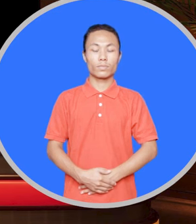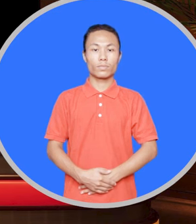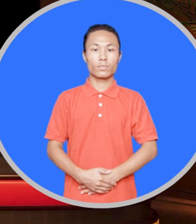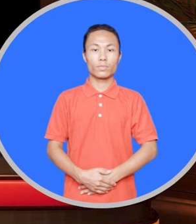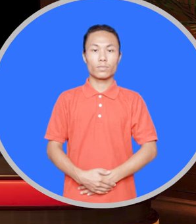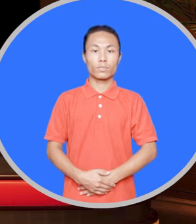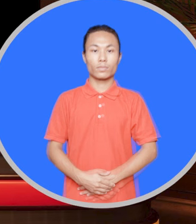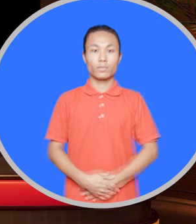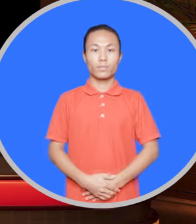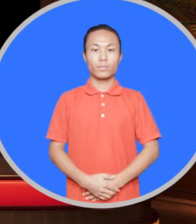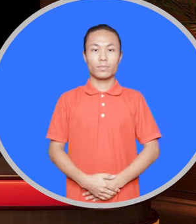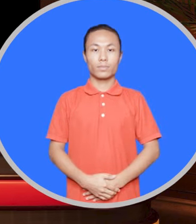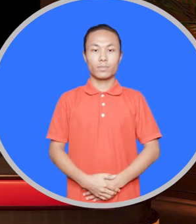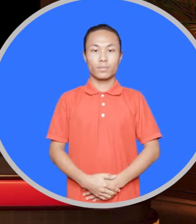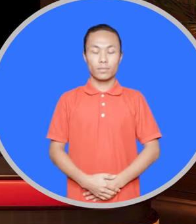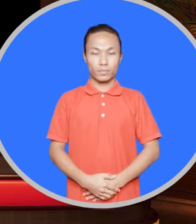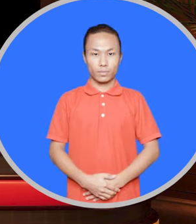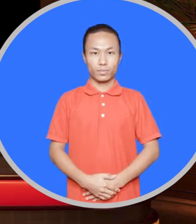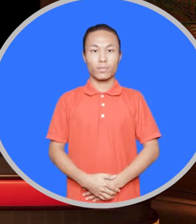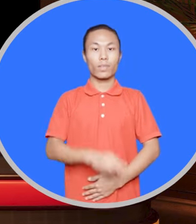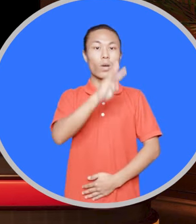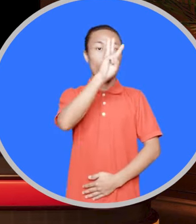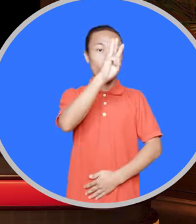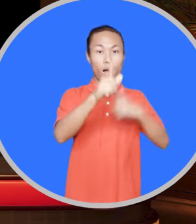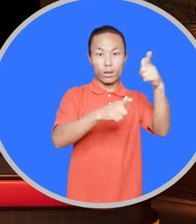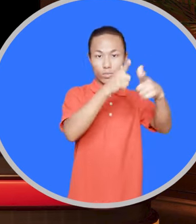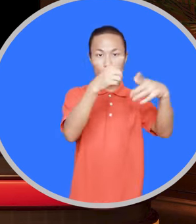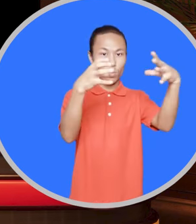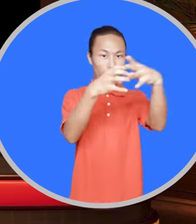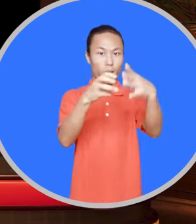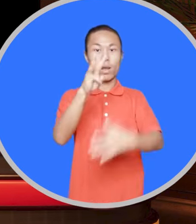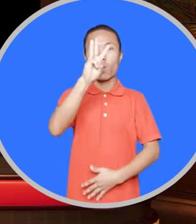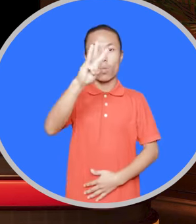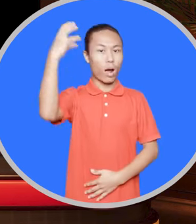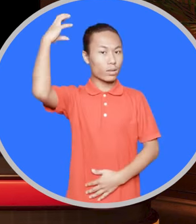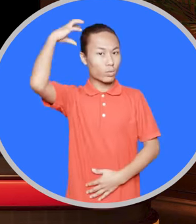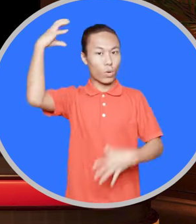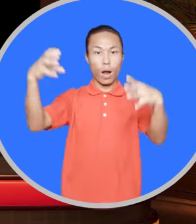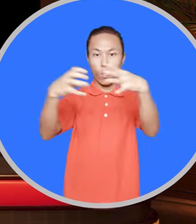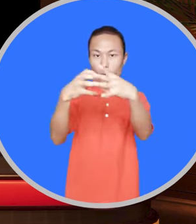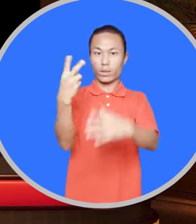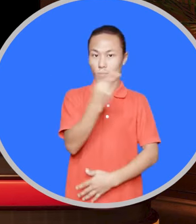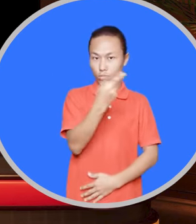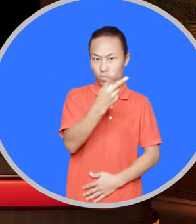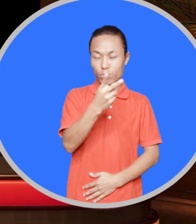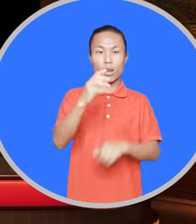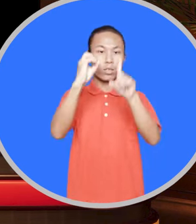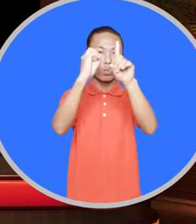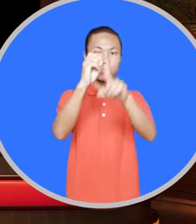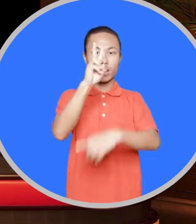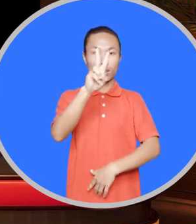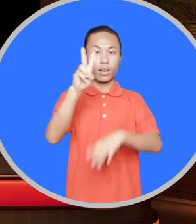ထဲမှာဖော်ပြထားပါတယ်။ဝါပြည်သွေးစည်းညီညွတ်ရေးပါတီနဲ့ဝါပြည်သူအစိုးရအနေနဲ့30နှစ်ခွန်စစ်စင်ရေးအတွ